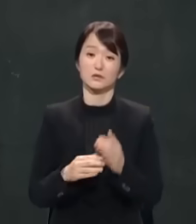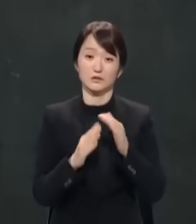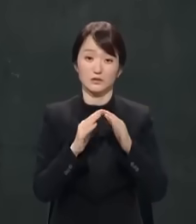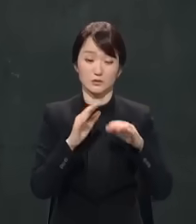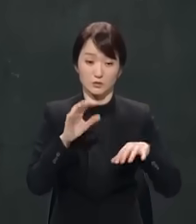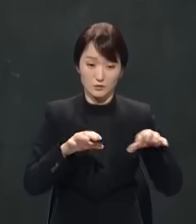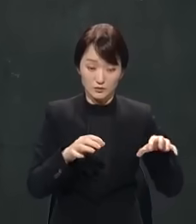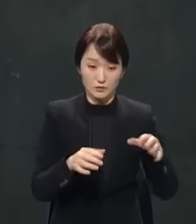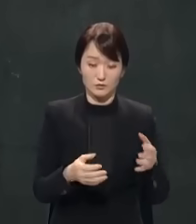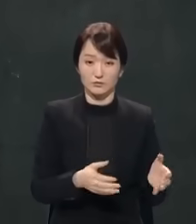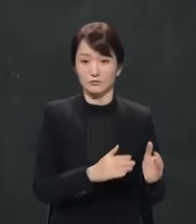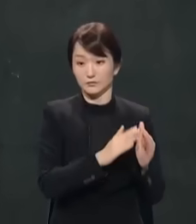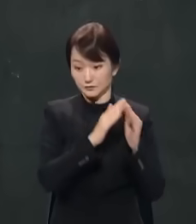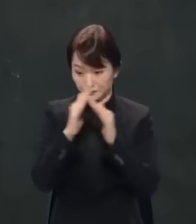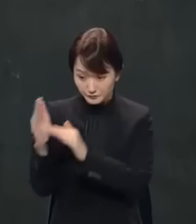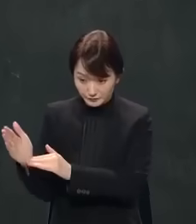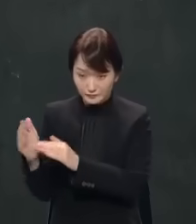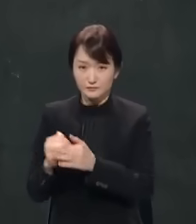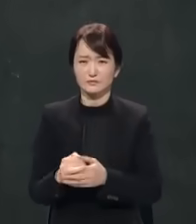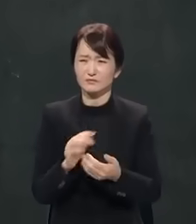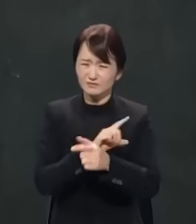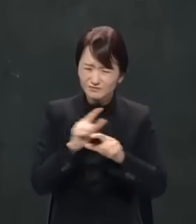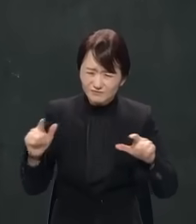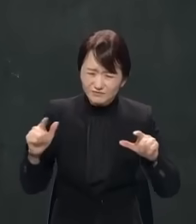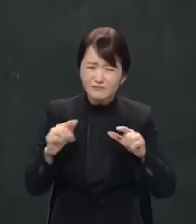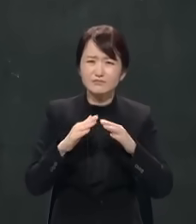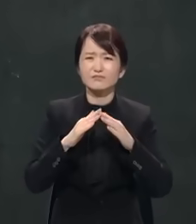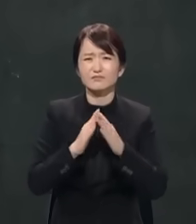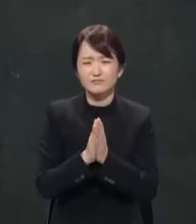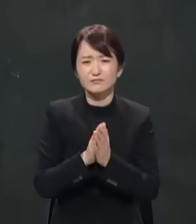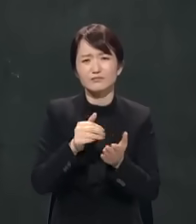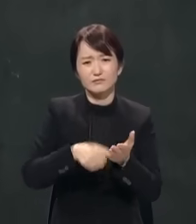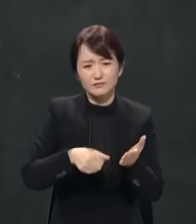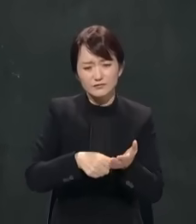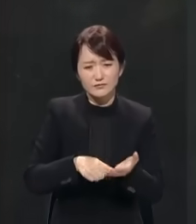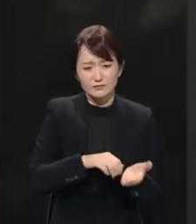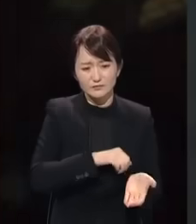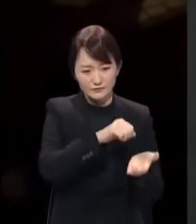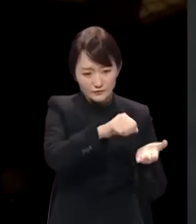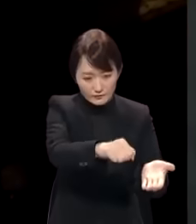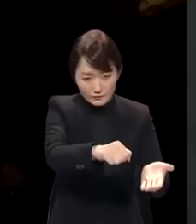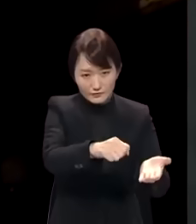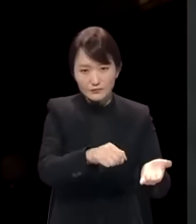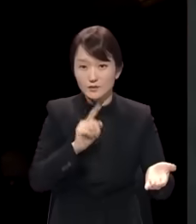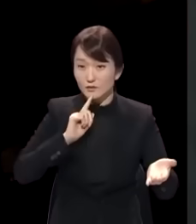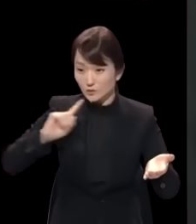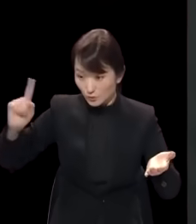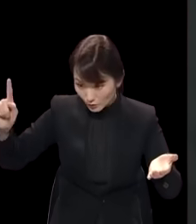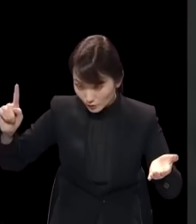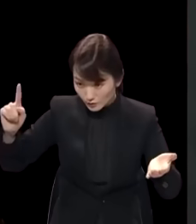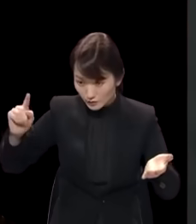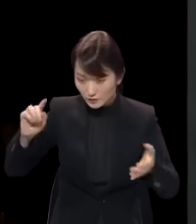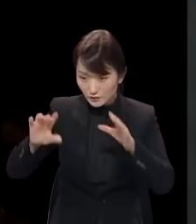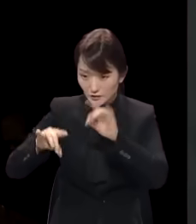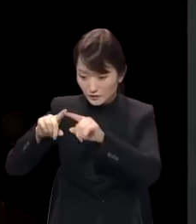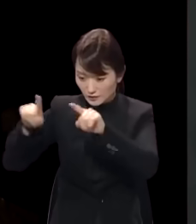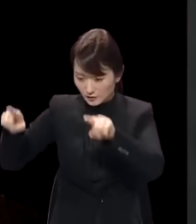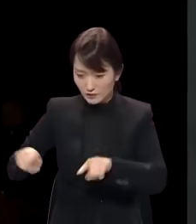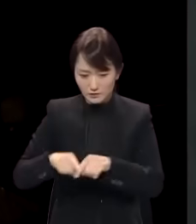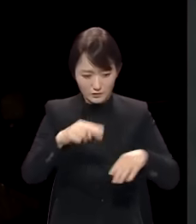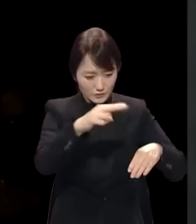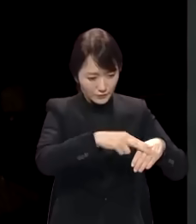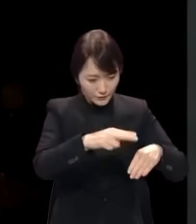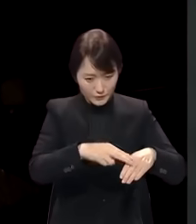이사를 갔대요. 근데 이사 가다 보면 이런저런 폐기물들이 나오잖아요. 다 시설관리공단에 신고를 해서 스티커 붙여서 수거를 해가도록 조치를